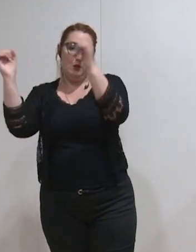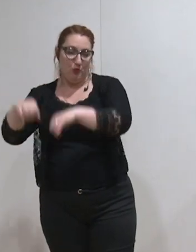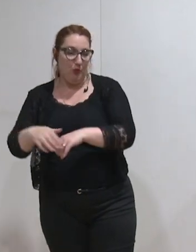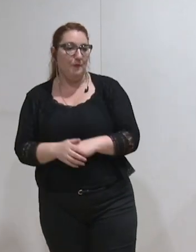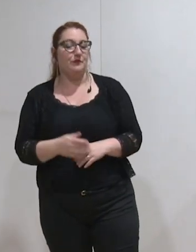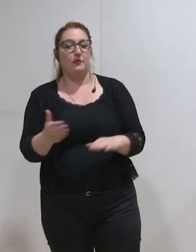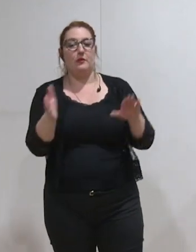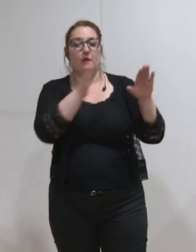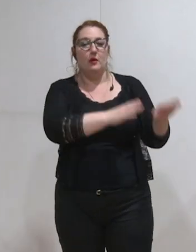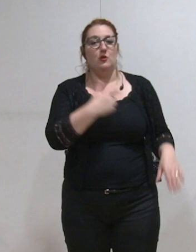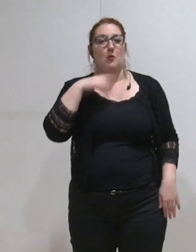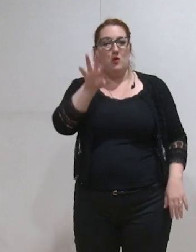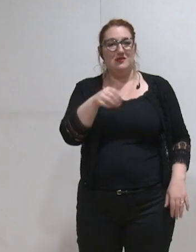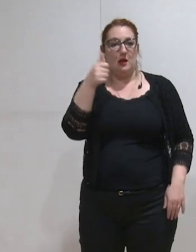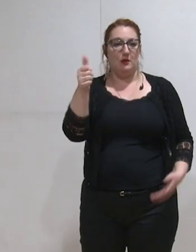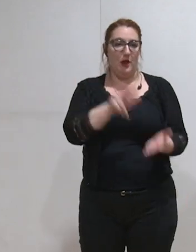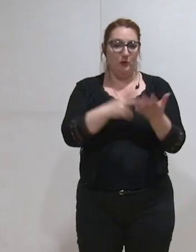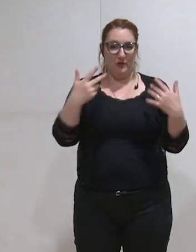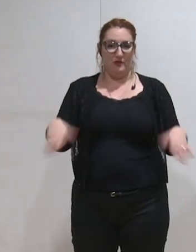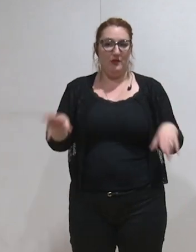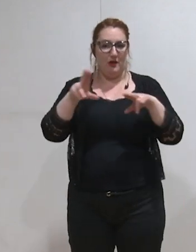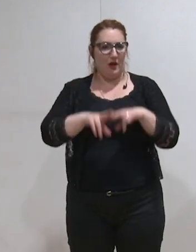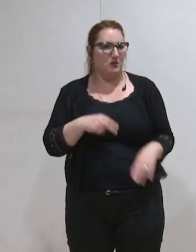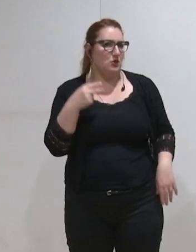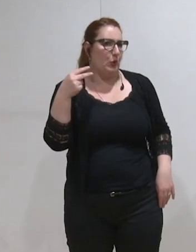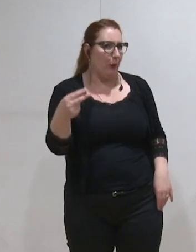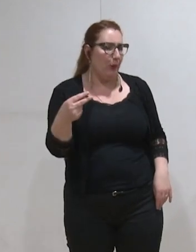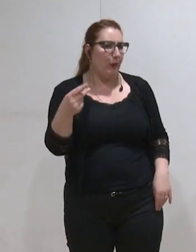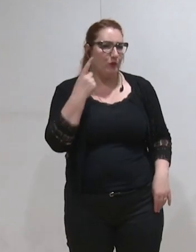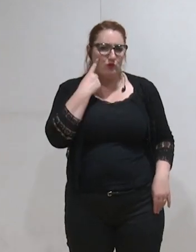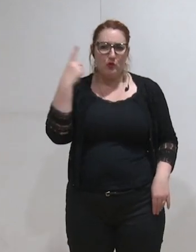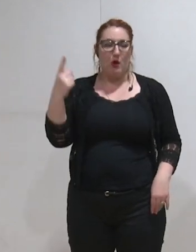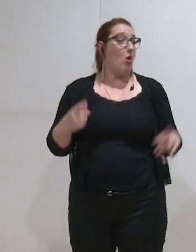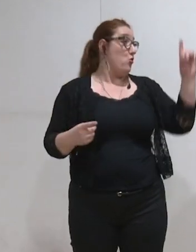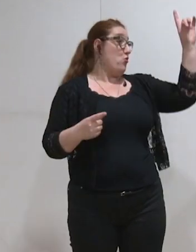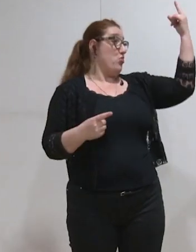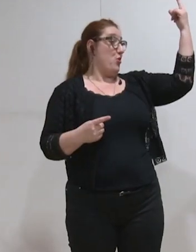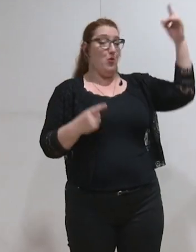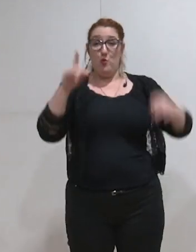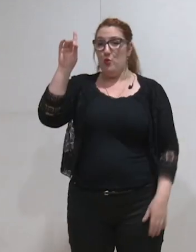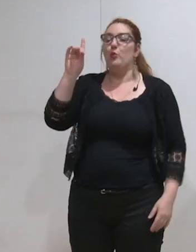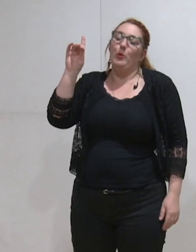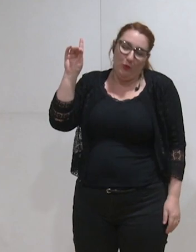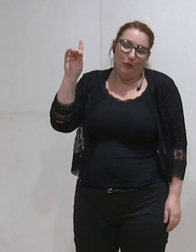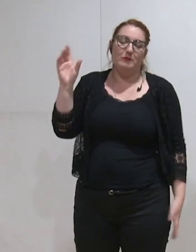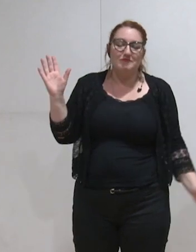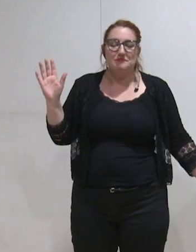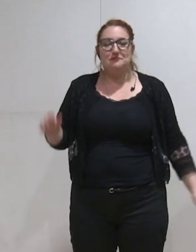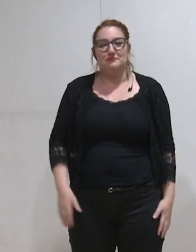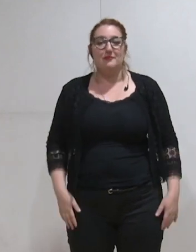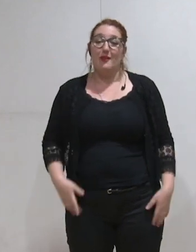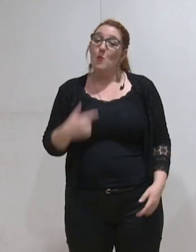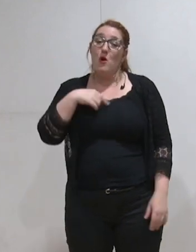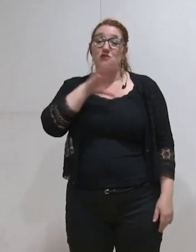délibération 51 est adoptée il nous reste je crois deux délibérations une une délibération je fa les